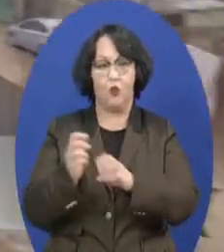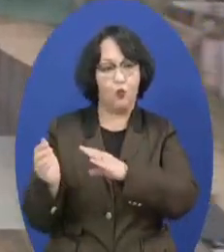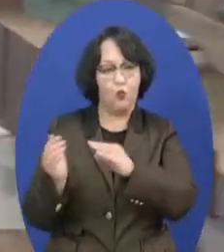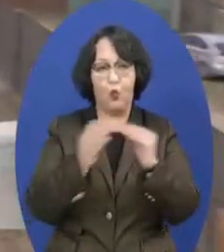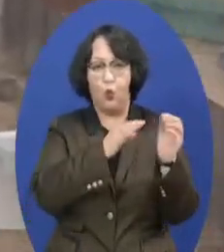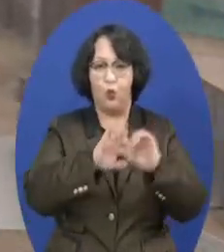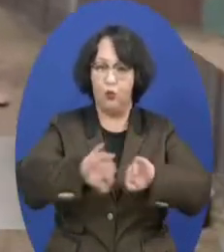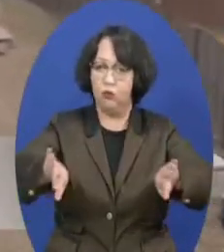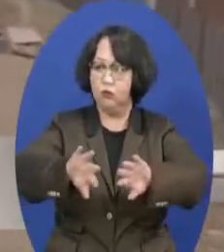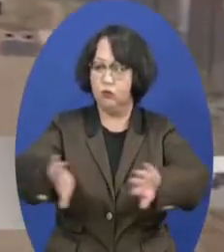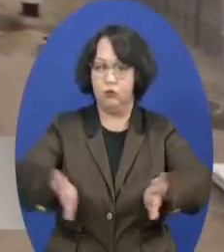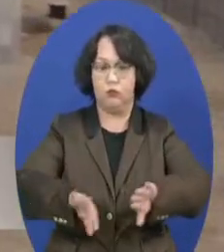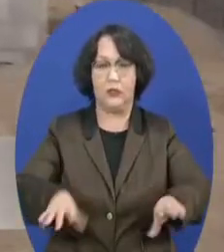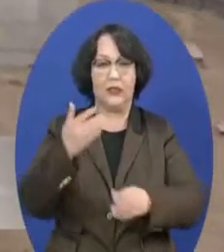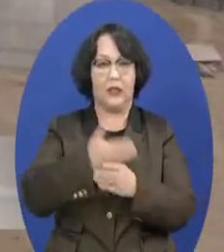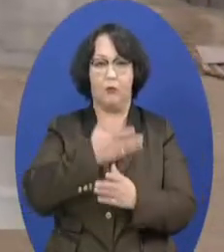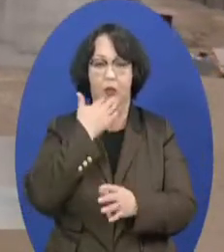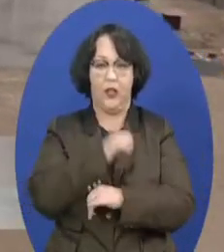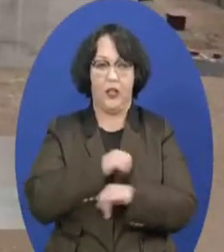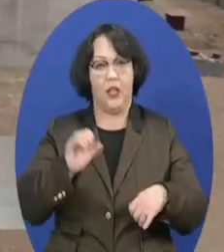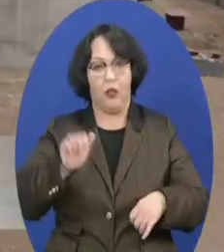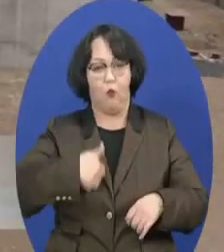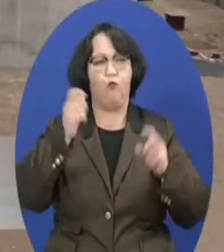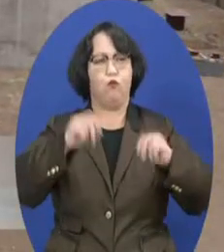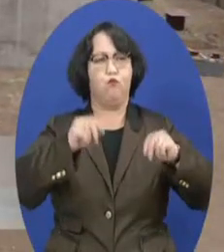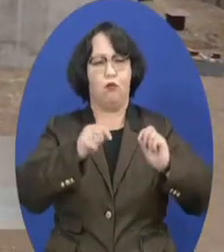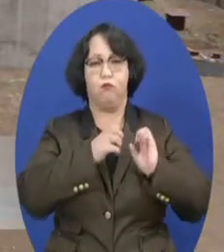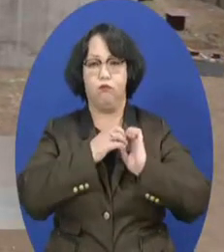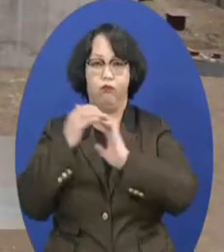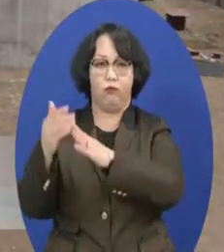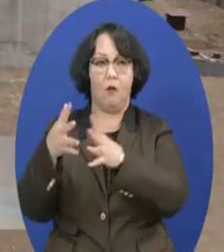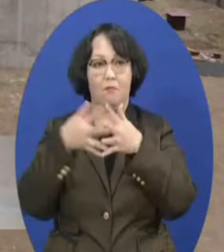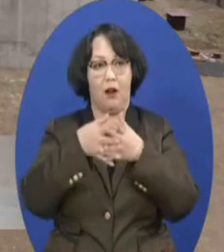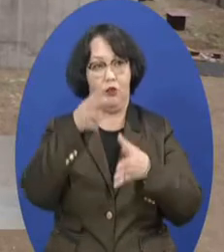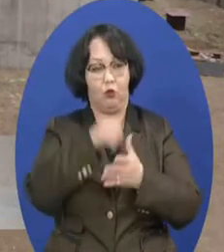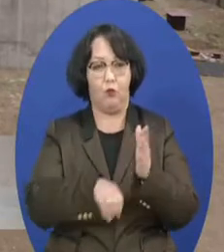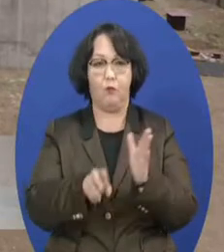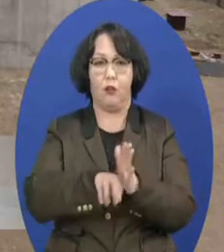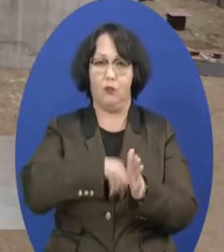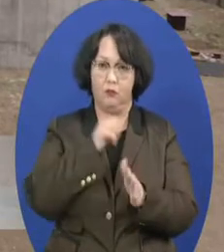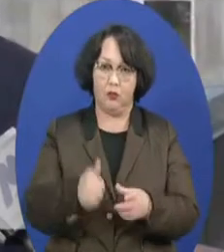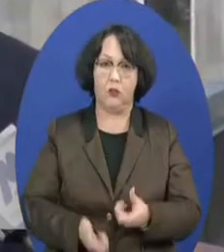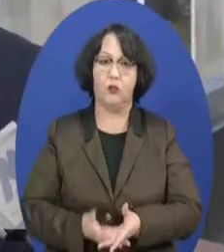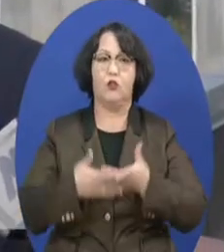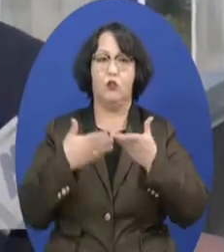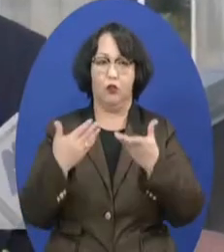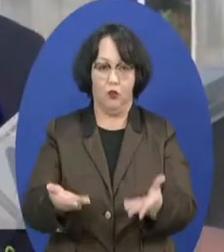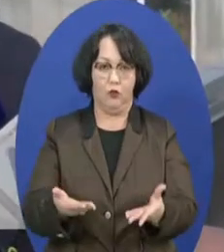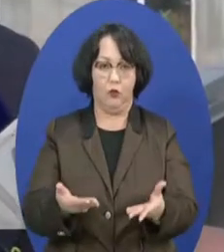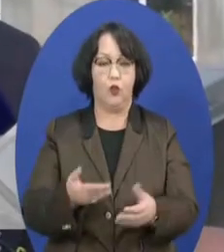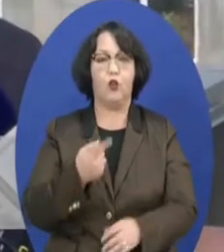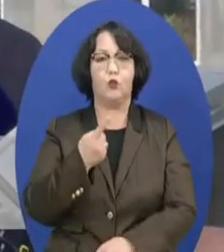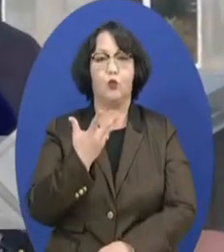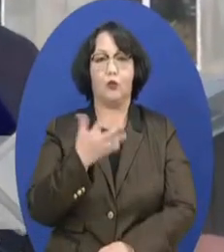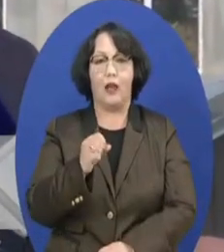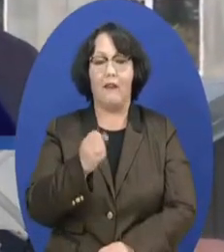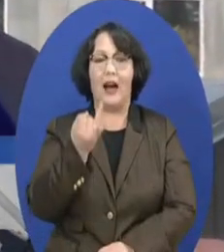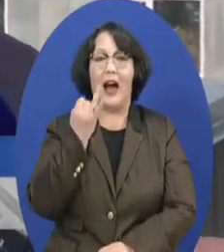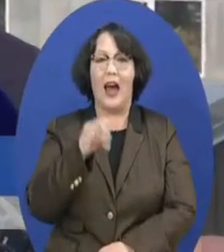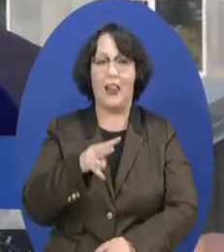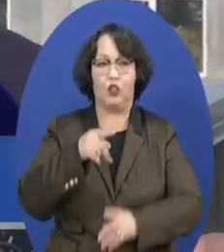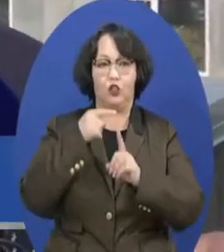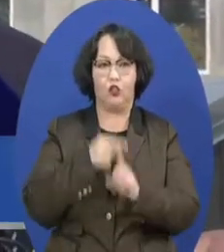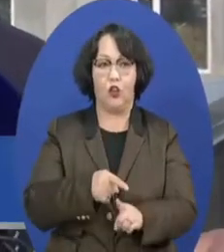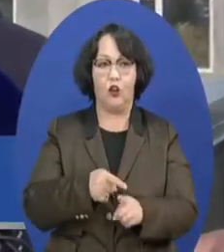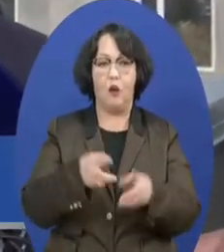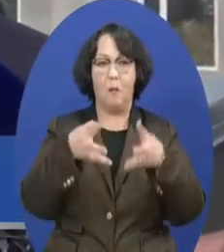удирдлага хэллээ. Иргэд идэвхтэй хамрагдаж, орлогод нийцсэн орон сууц төсөлд хамрагдах боломжийг олох юм аа. Яг энэ 150 айлын орон сууцыг чөлөөлөхөд